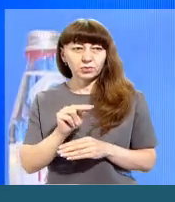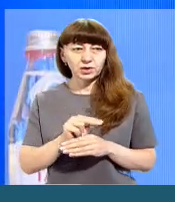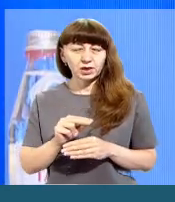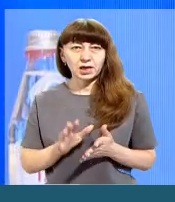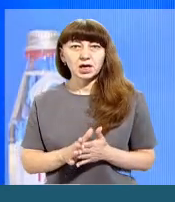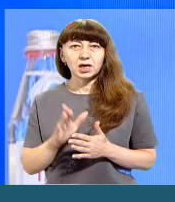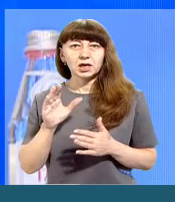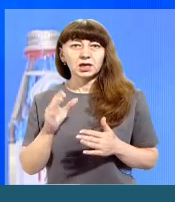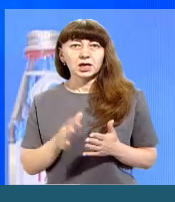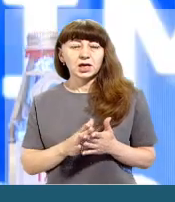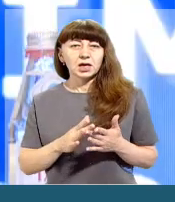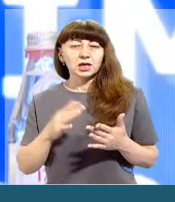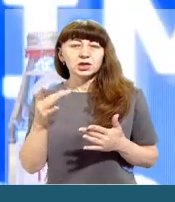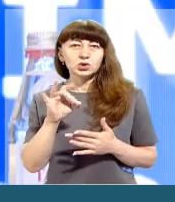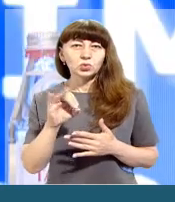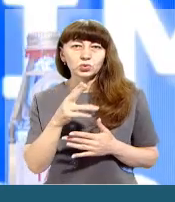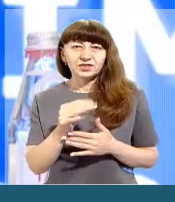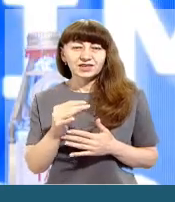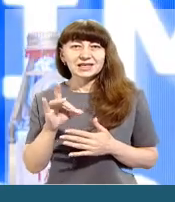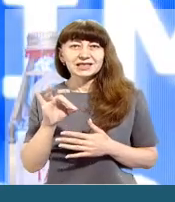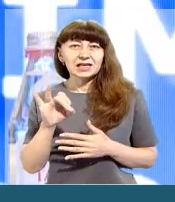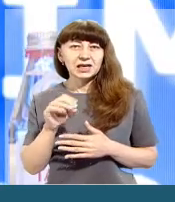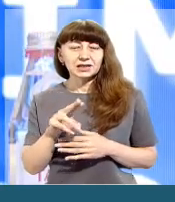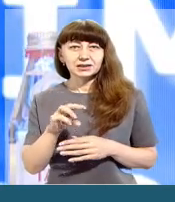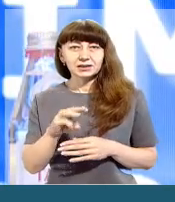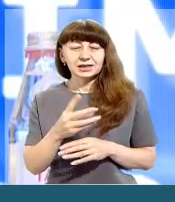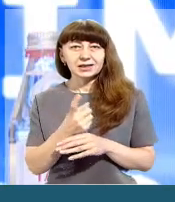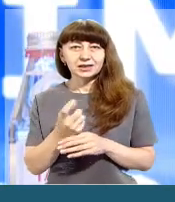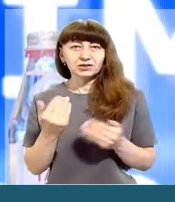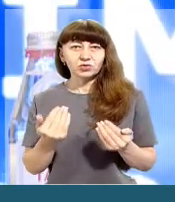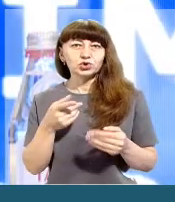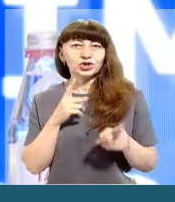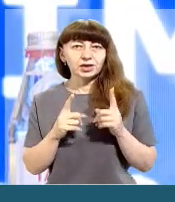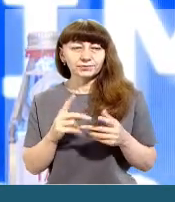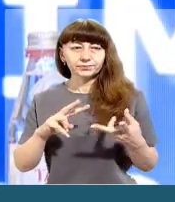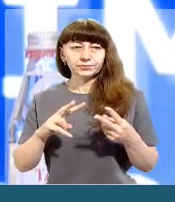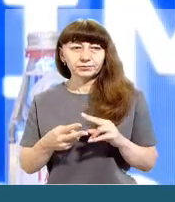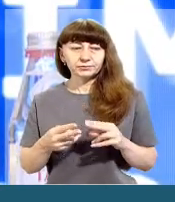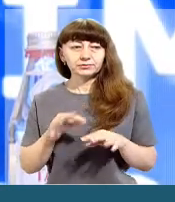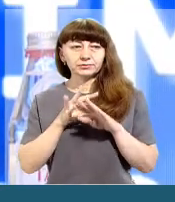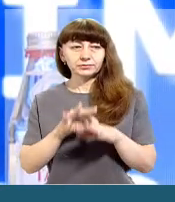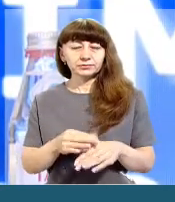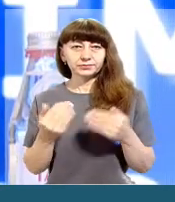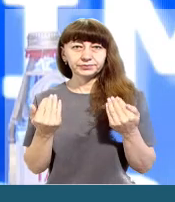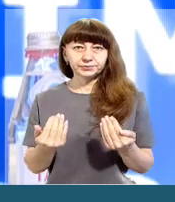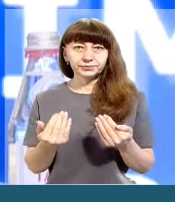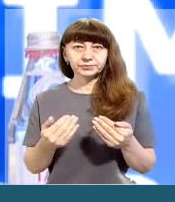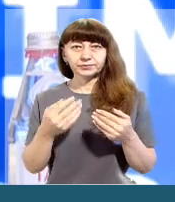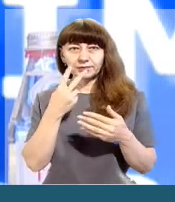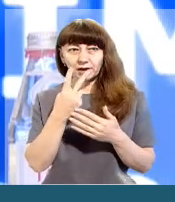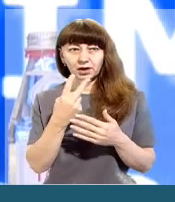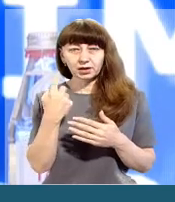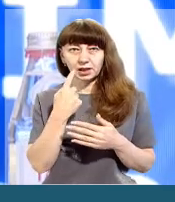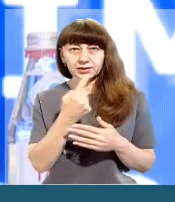Искусственный интеллект – это недалекое будущее, это наша сегодняшняя реальность. Изменения происходят прямо сейчас на наших